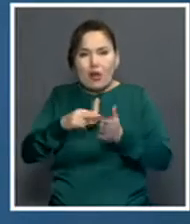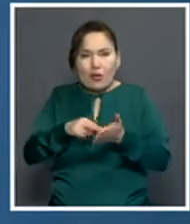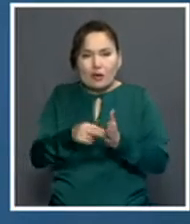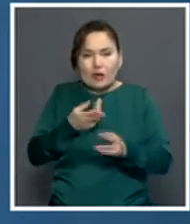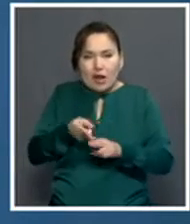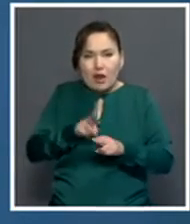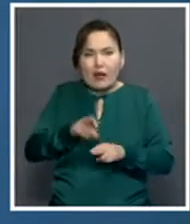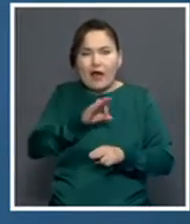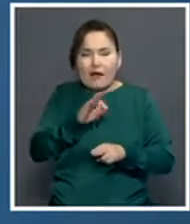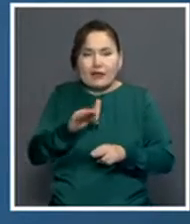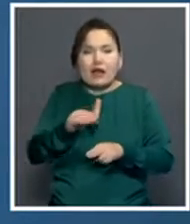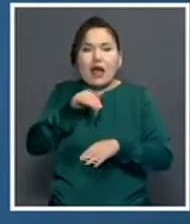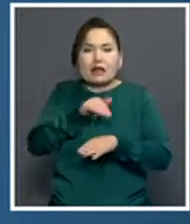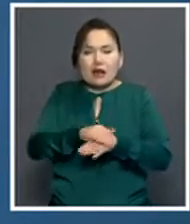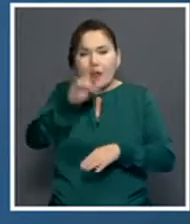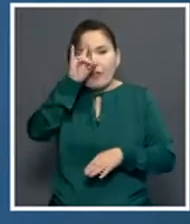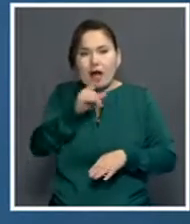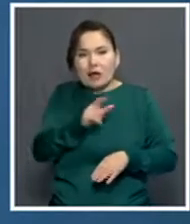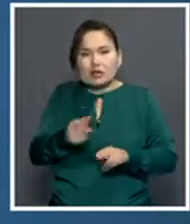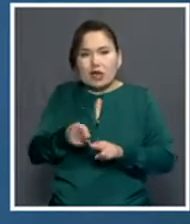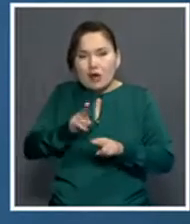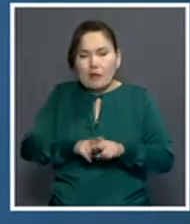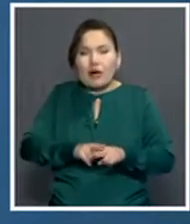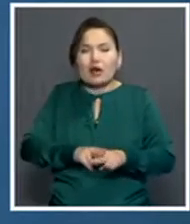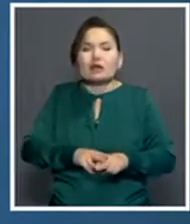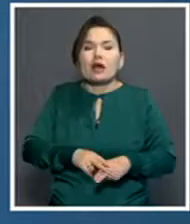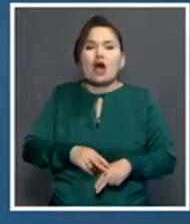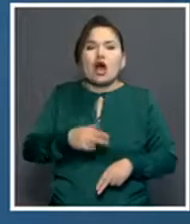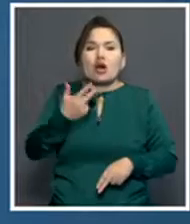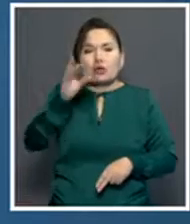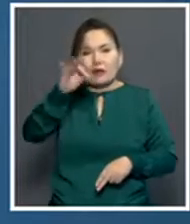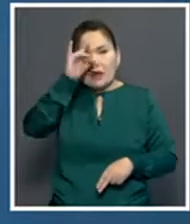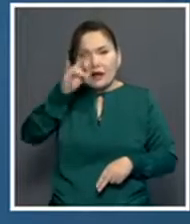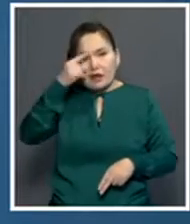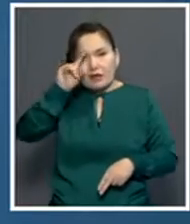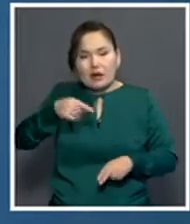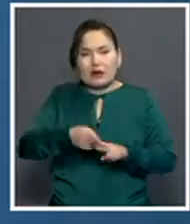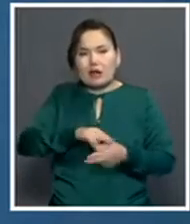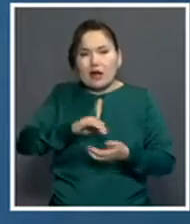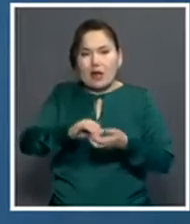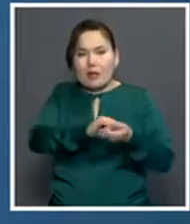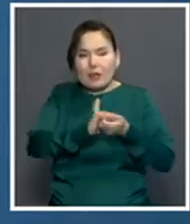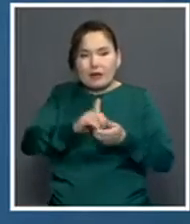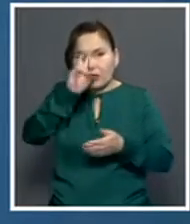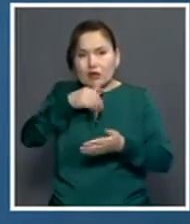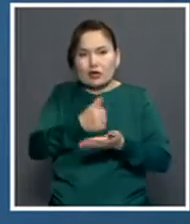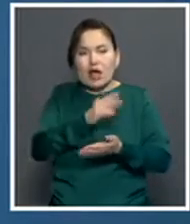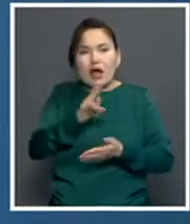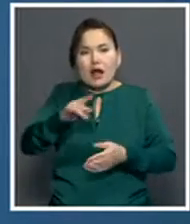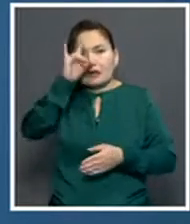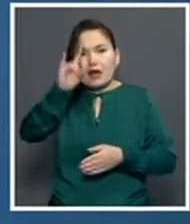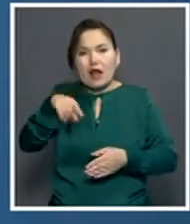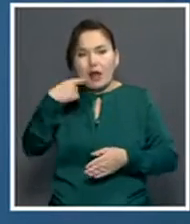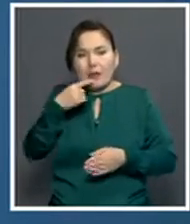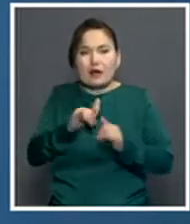ресми дерек бойынша отандастарымыздың тек 3-тен 2-сі қазақша білетін болып шықты. Жақында ғана өткен ассамблеяның кеңесінде Нұрсұлтан Назарбаев елдегі